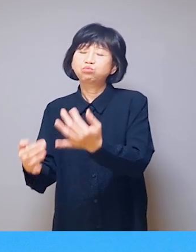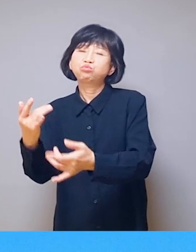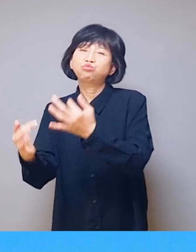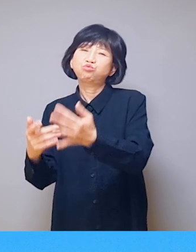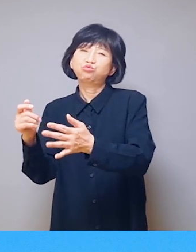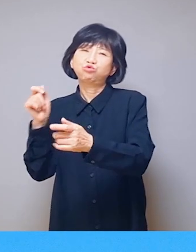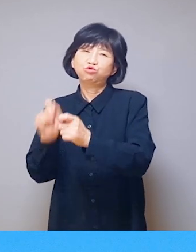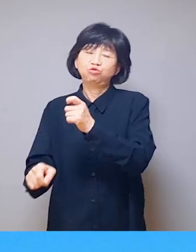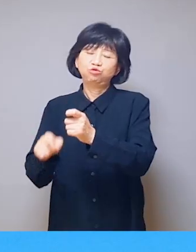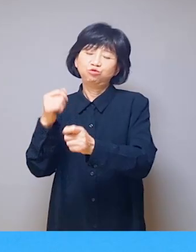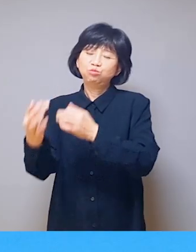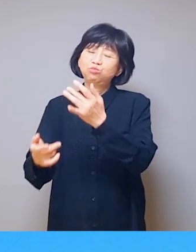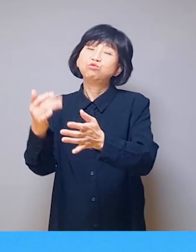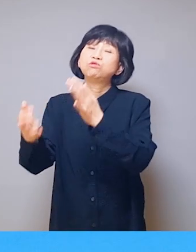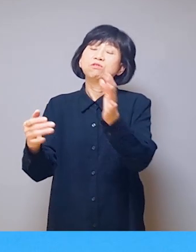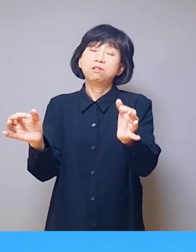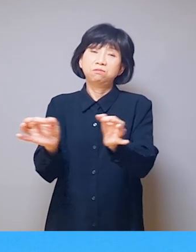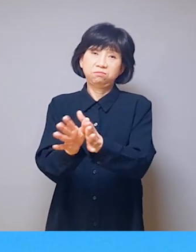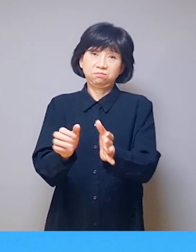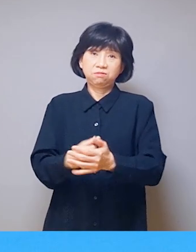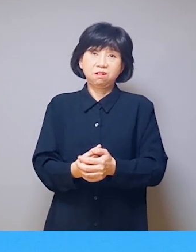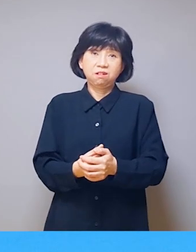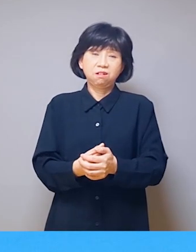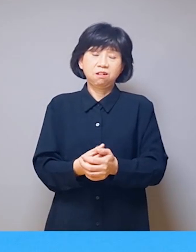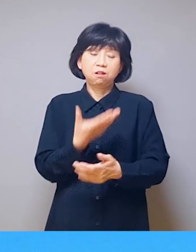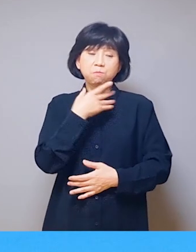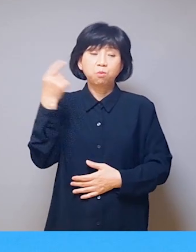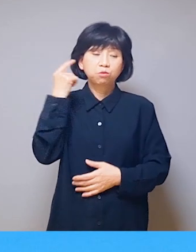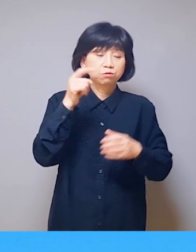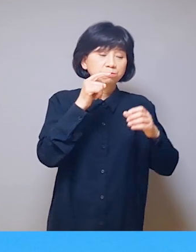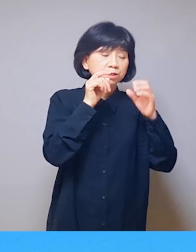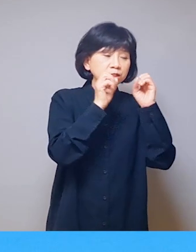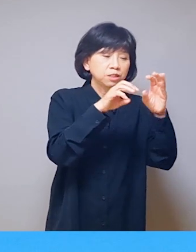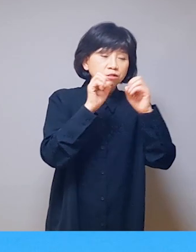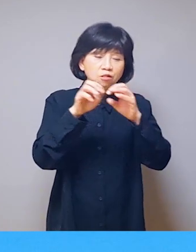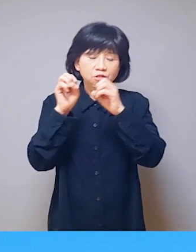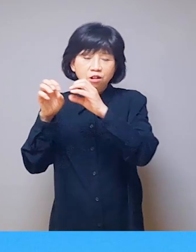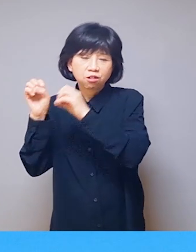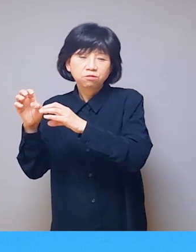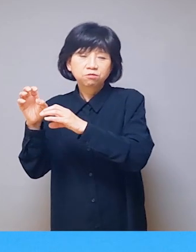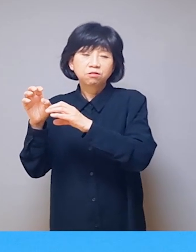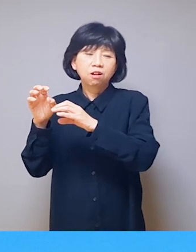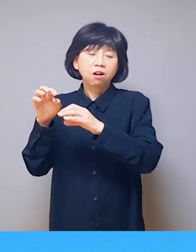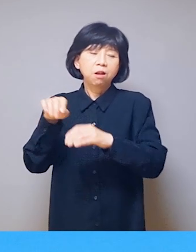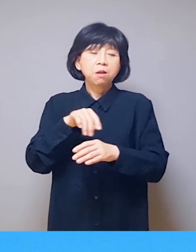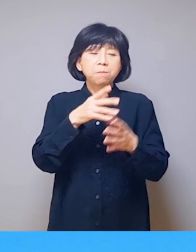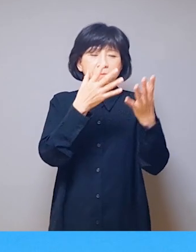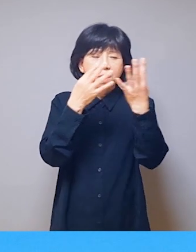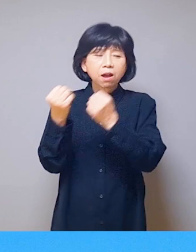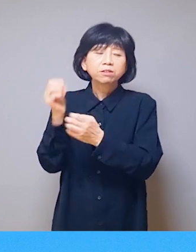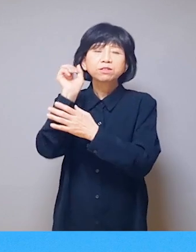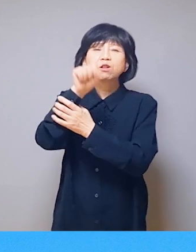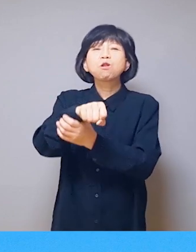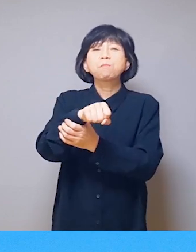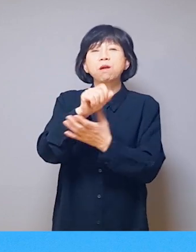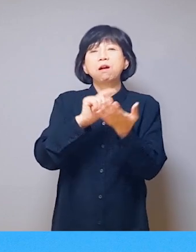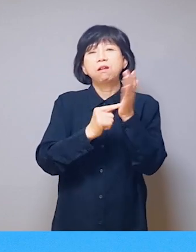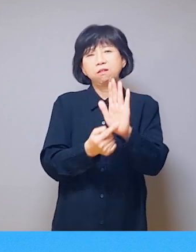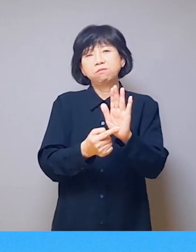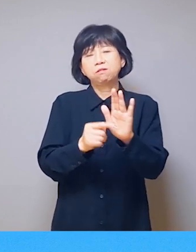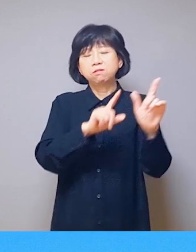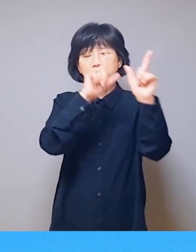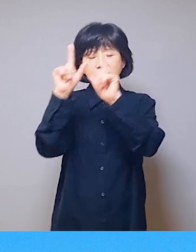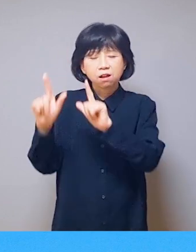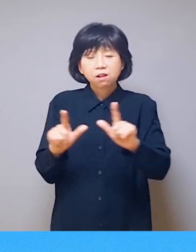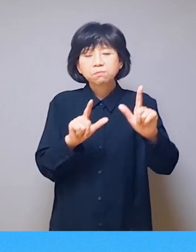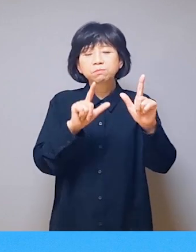따르는 삶을 통해 복음의 열매를 이렇게 보는 거예요. 마찬가지로 우리도 하나님이 주신 사명을 따를 때 하나님께서 우리의 삶을 통해